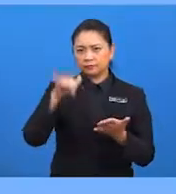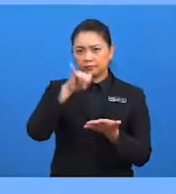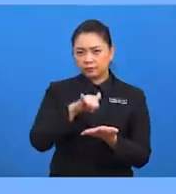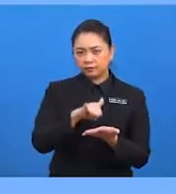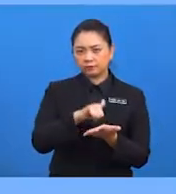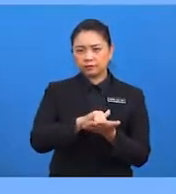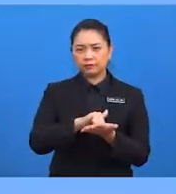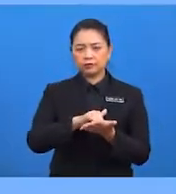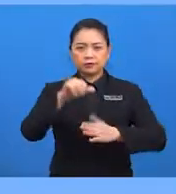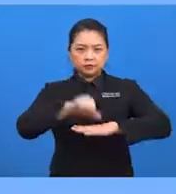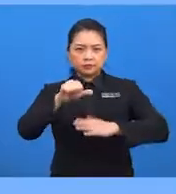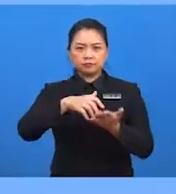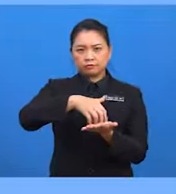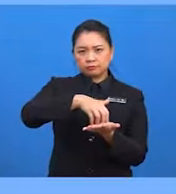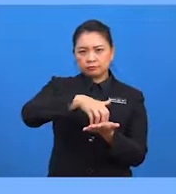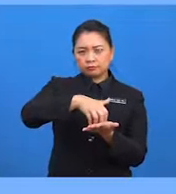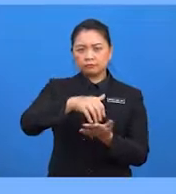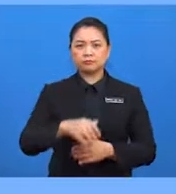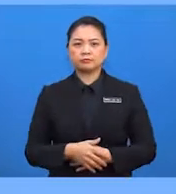itu asid lemah.